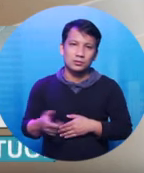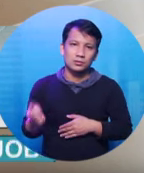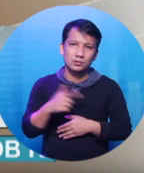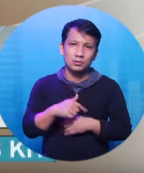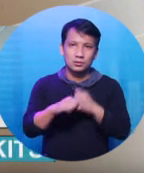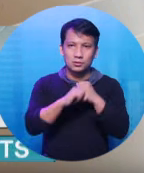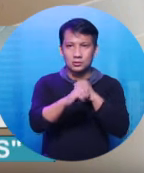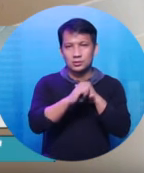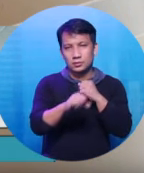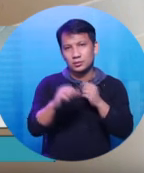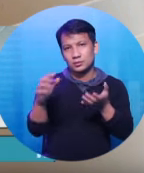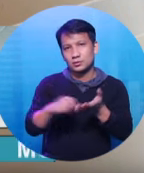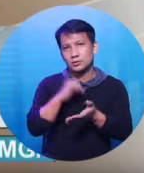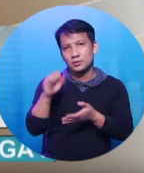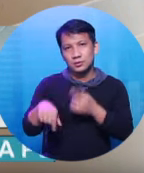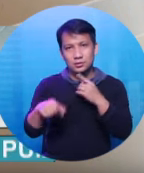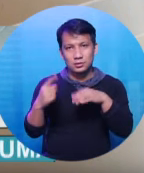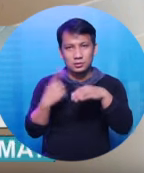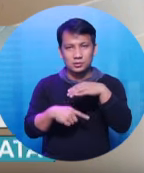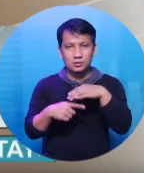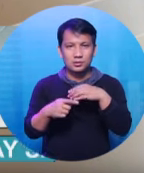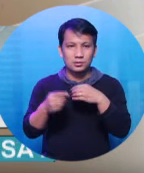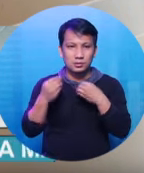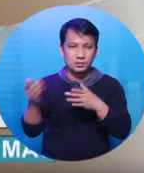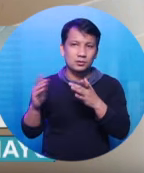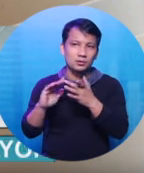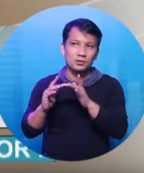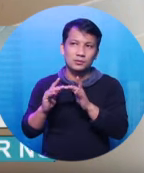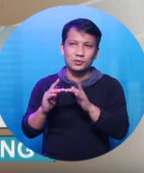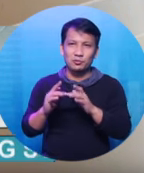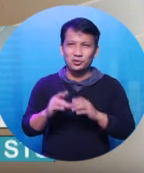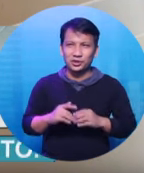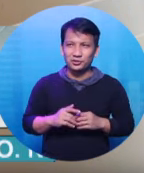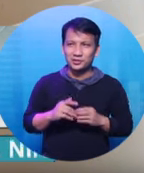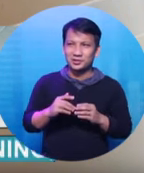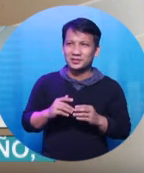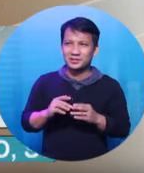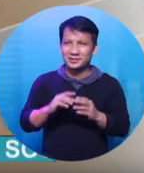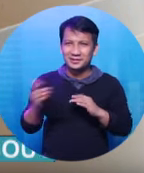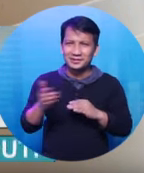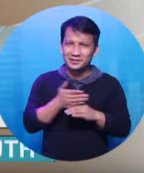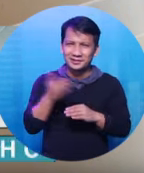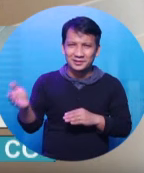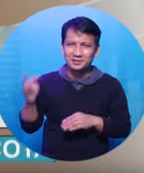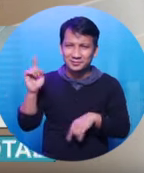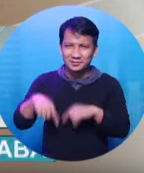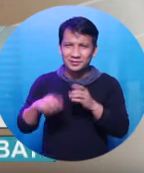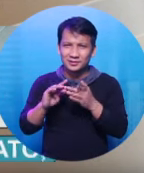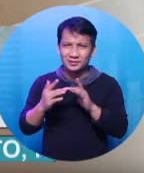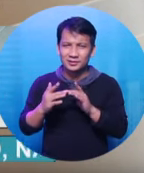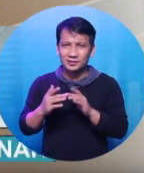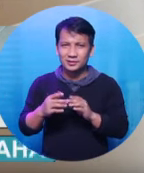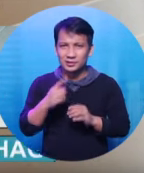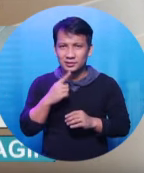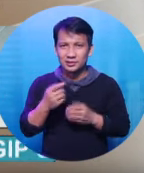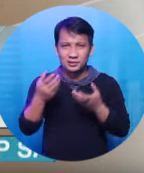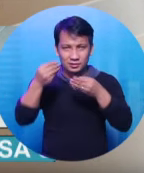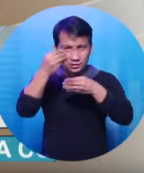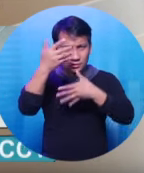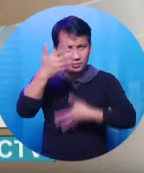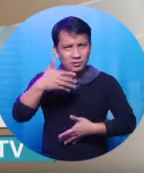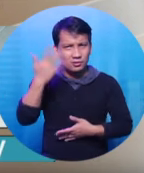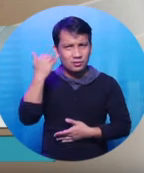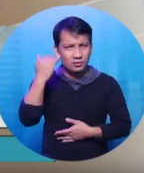kasi pag in-scrap mo ang network, automatic, tanggal ang lahat ng show. So yun yung aking mga ano, iniisip